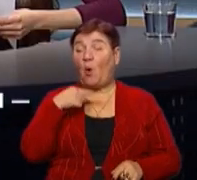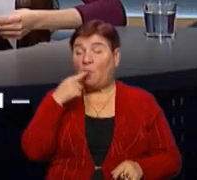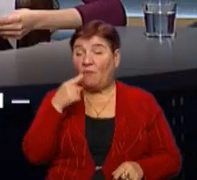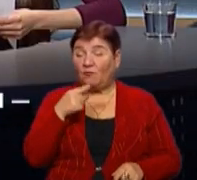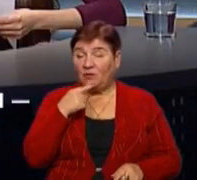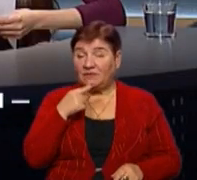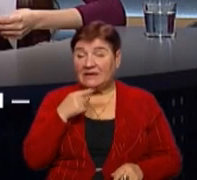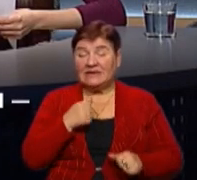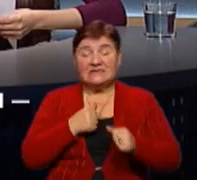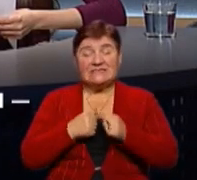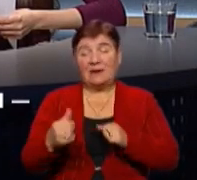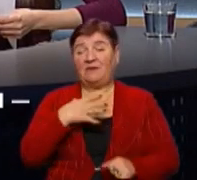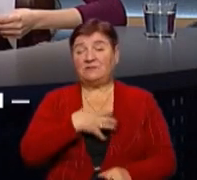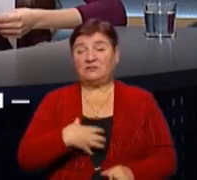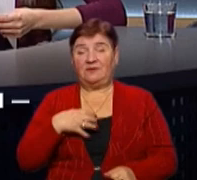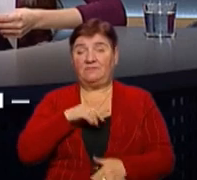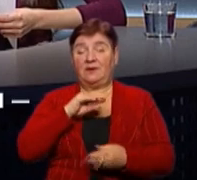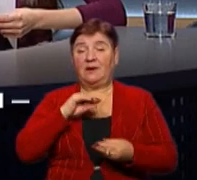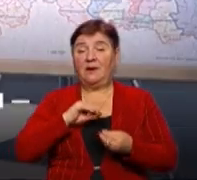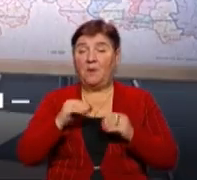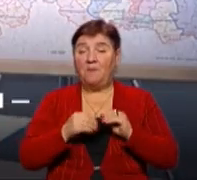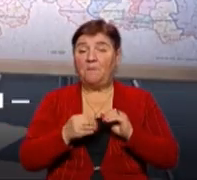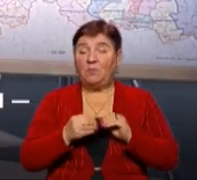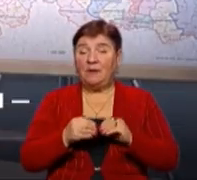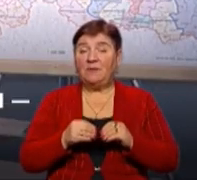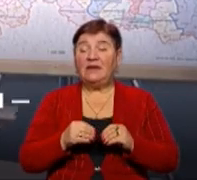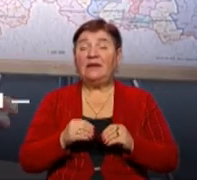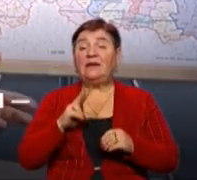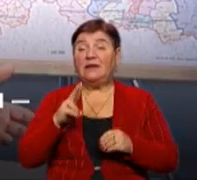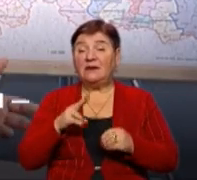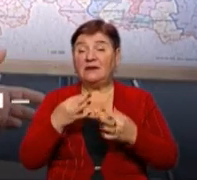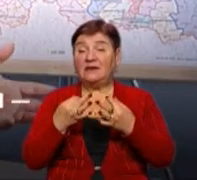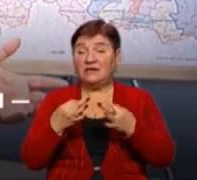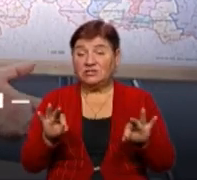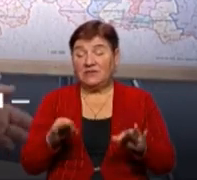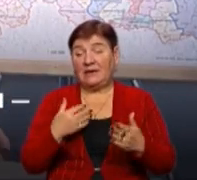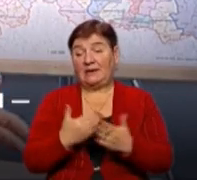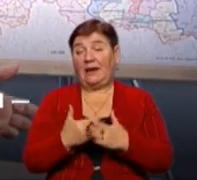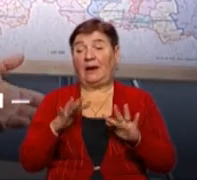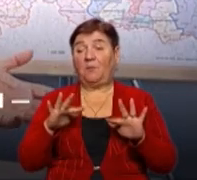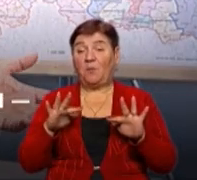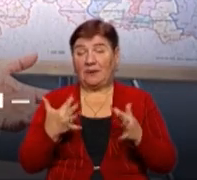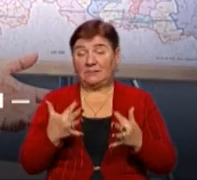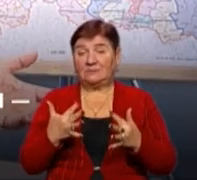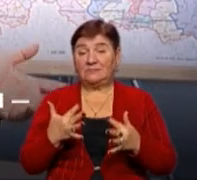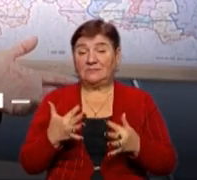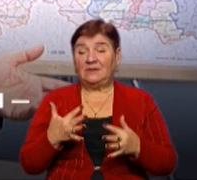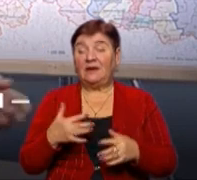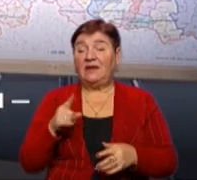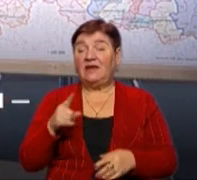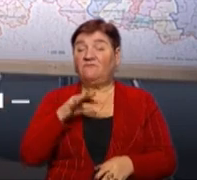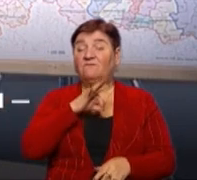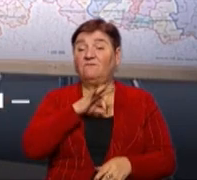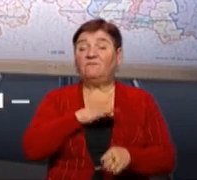обговорювати найнагальніші проблеми і їх розв'язок, який є на даний момент, власне,